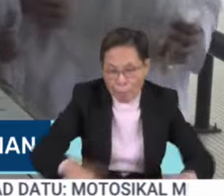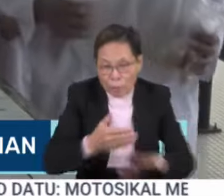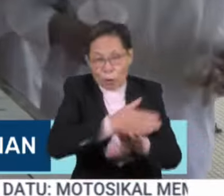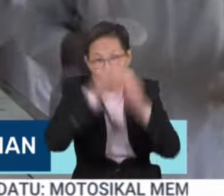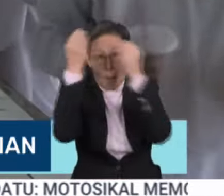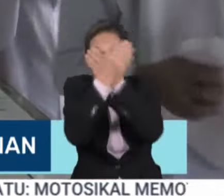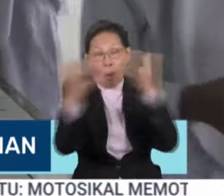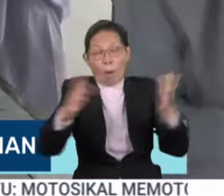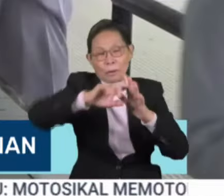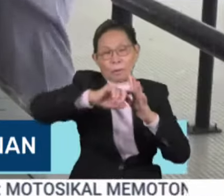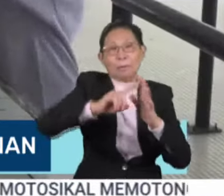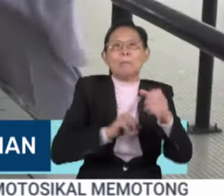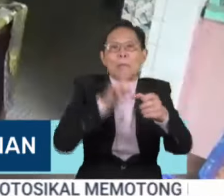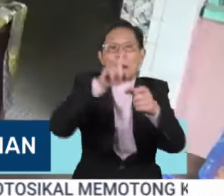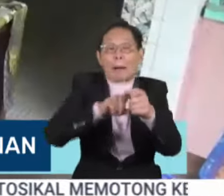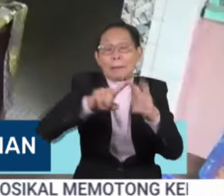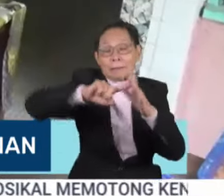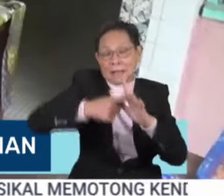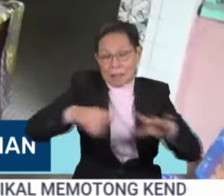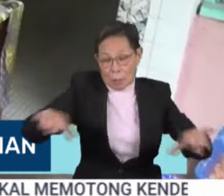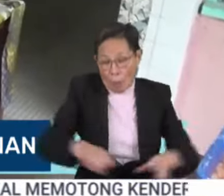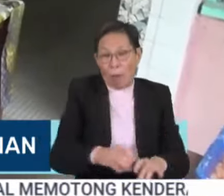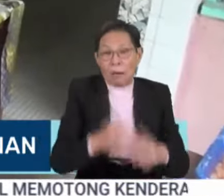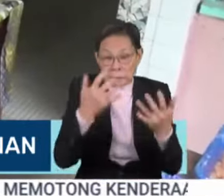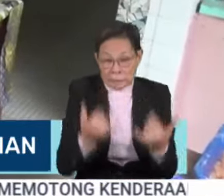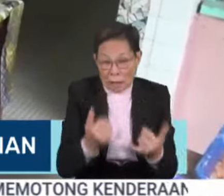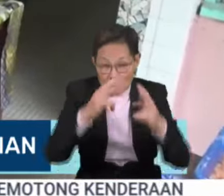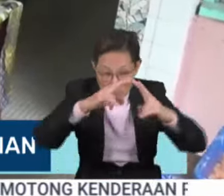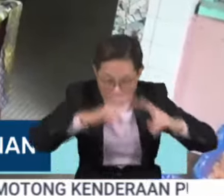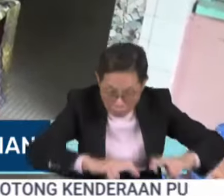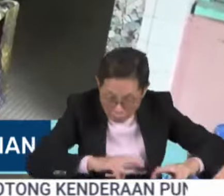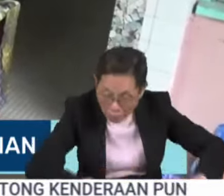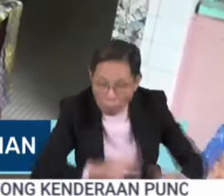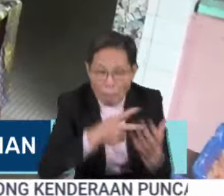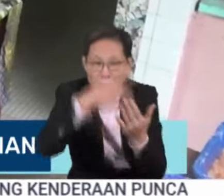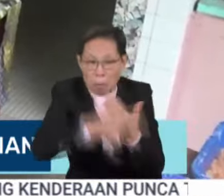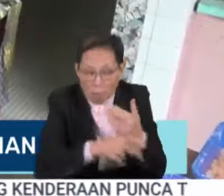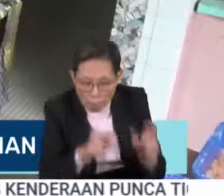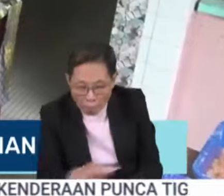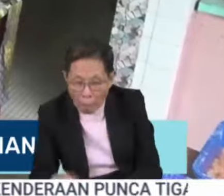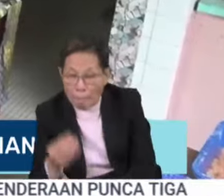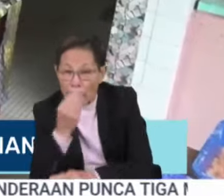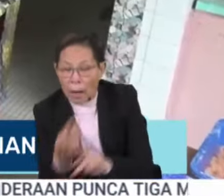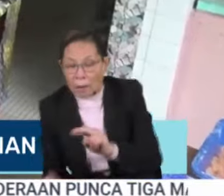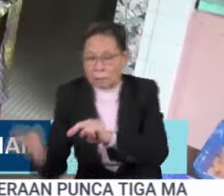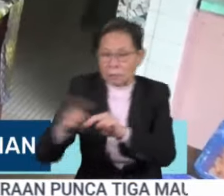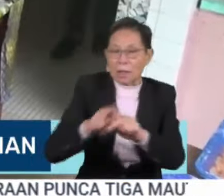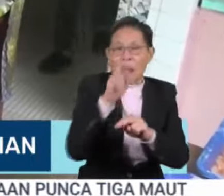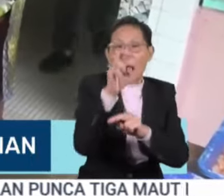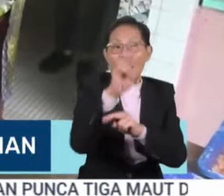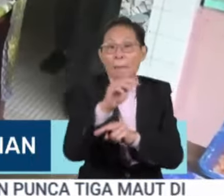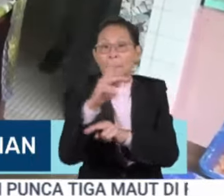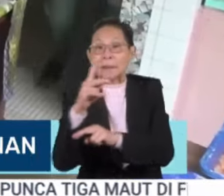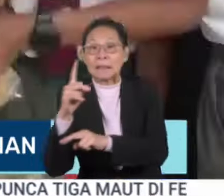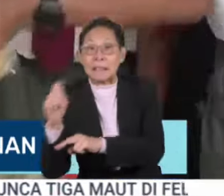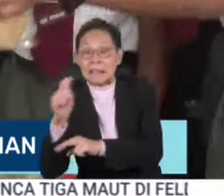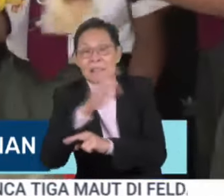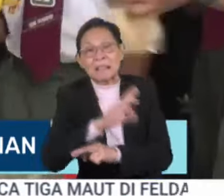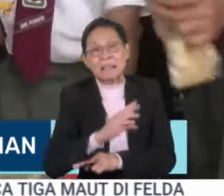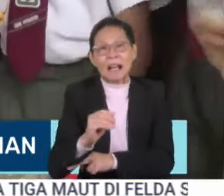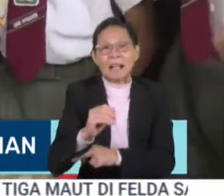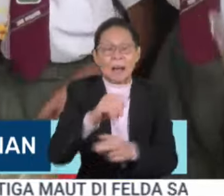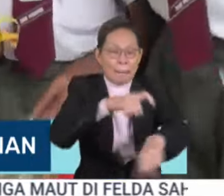penuh mengenai pelaksanaannya dibuat. Antara yang sedang diperhalusi, program rancangan makanan tambahan RMT dan